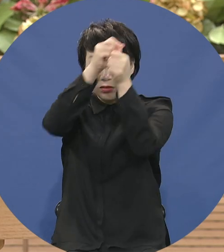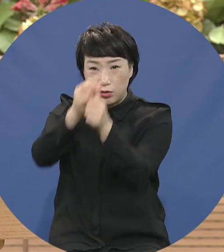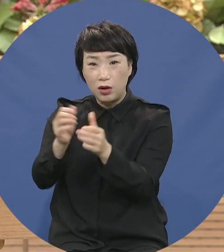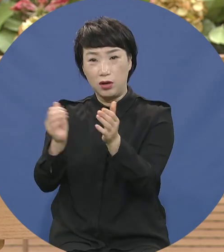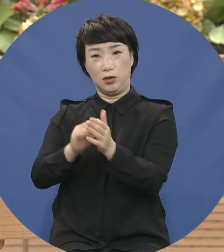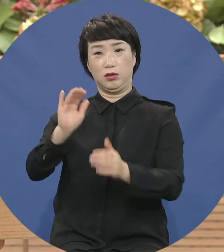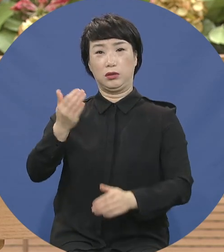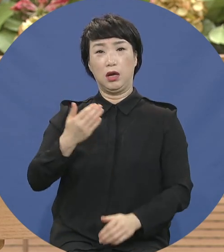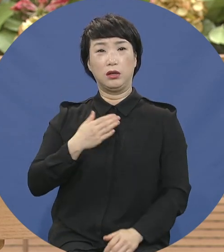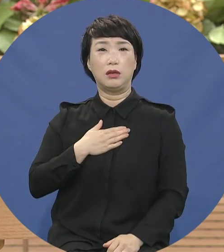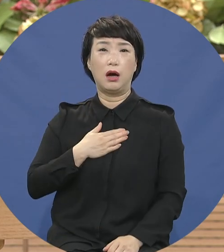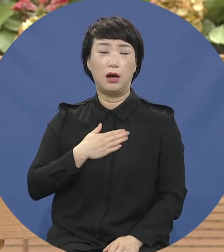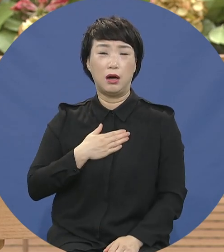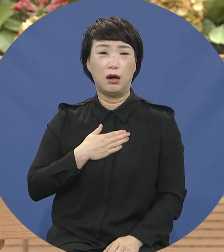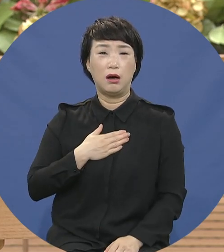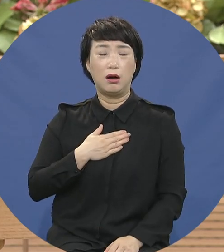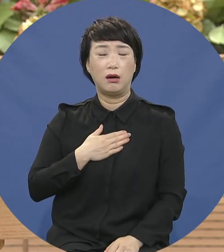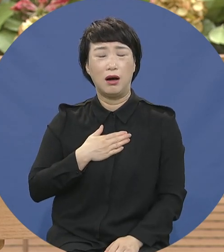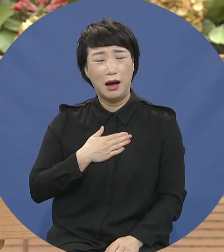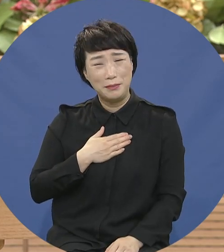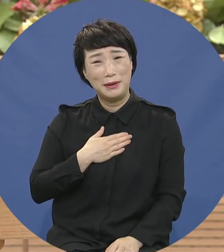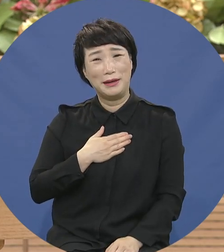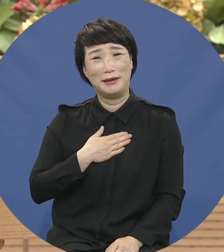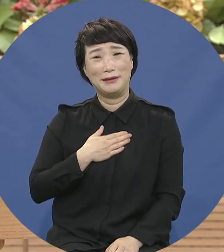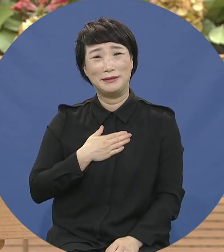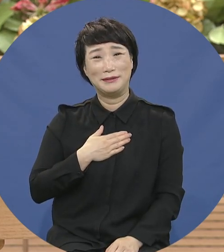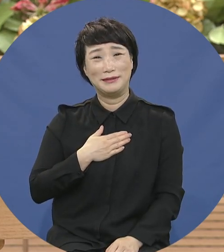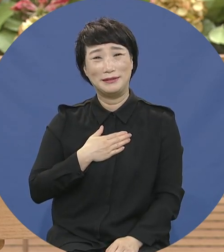말입니다. 살아났다 이 말입니다.